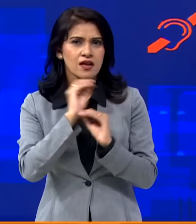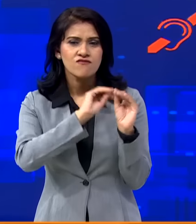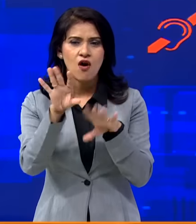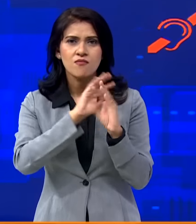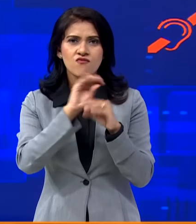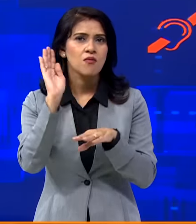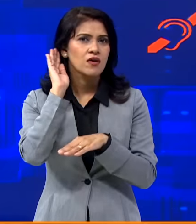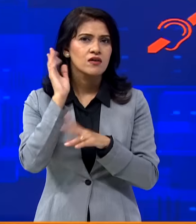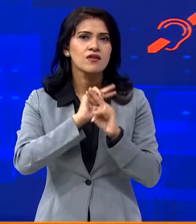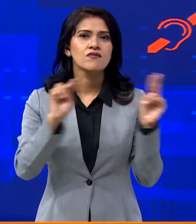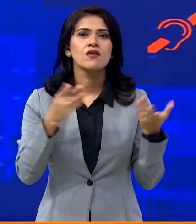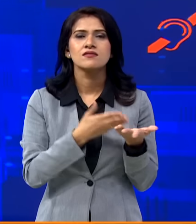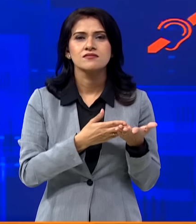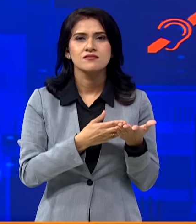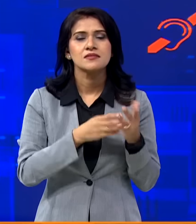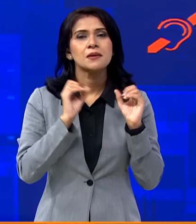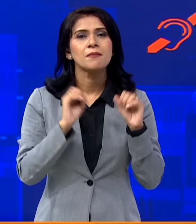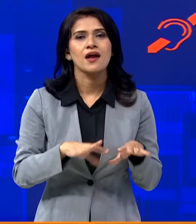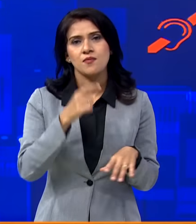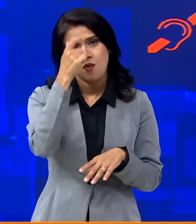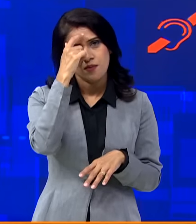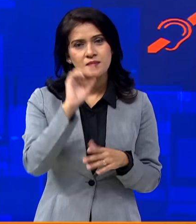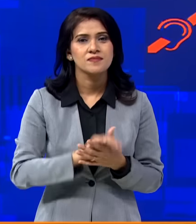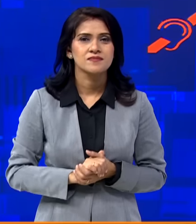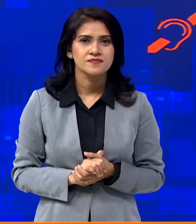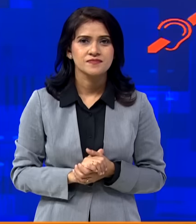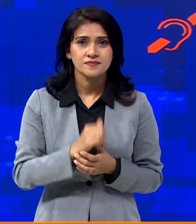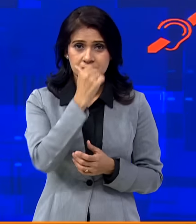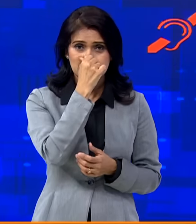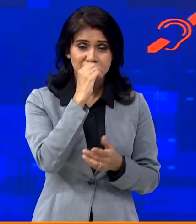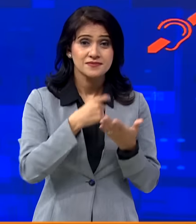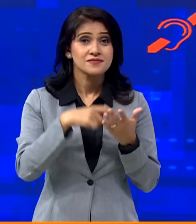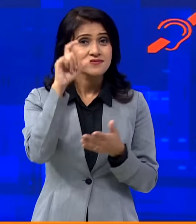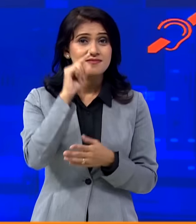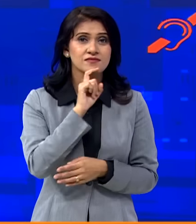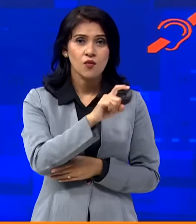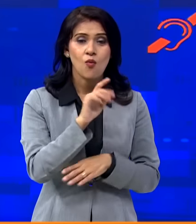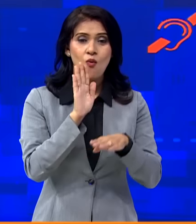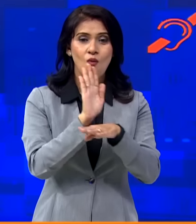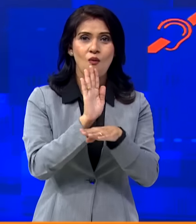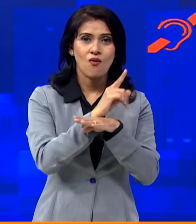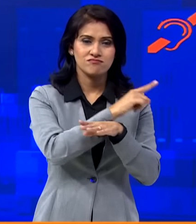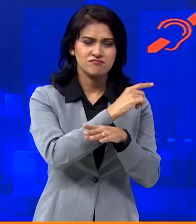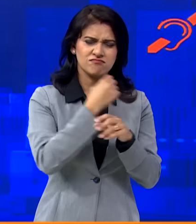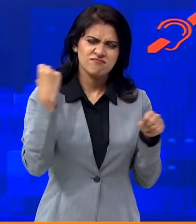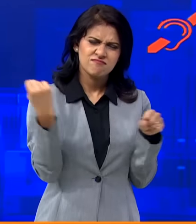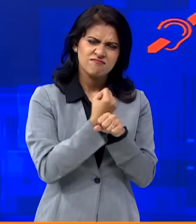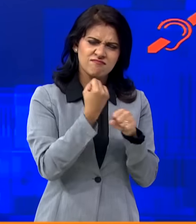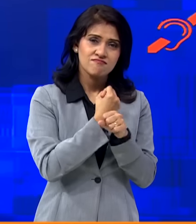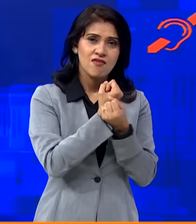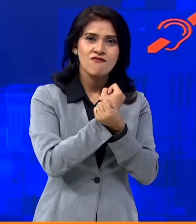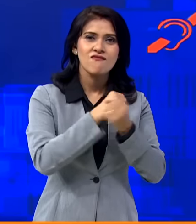थे आचार जी जिस कांग्रेस ने भारत को आजादी दिलाई जिस कांग्रेस ने 60 70 साल देश पर राज